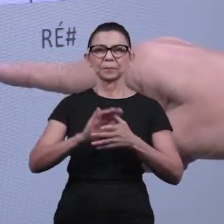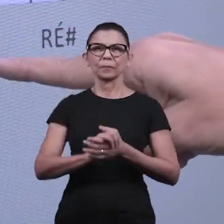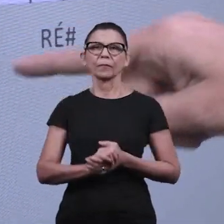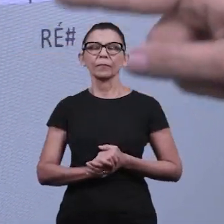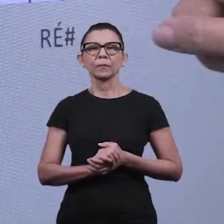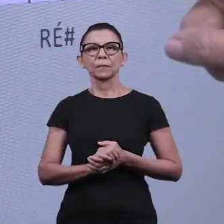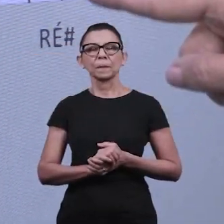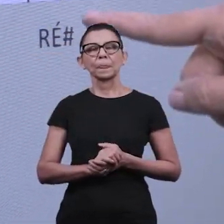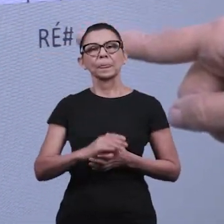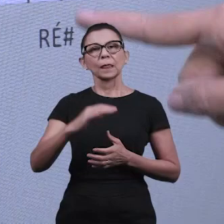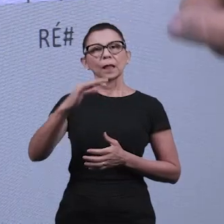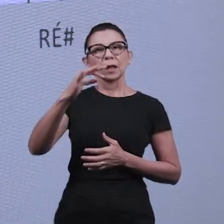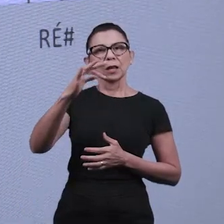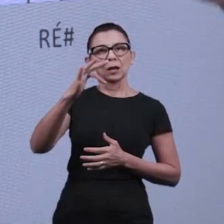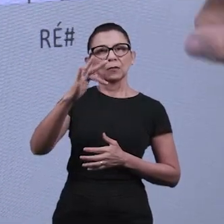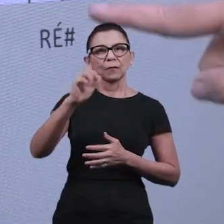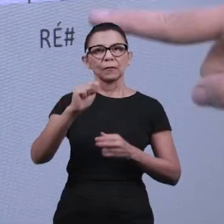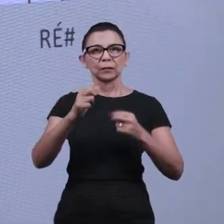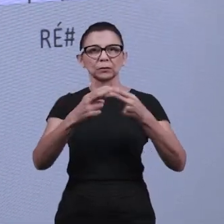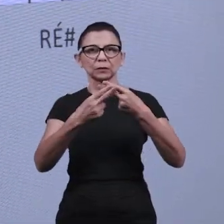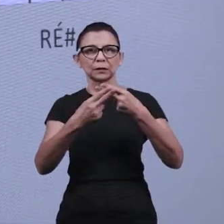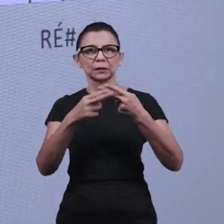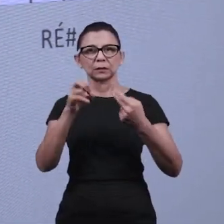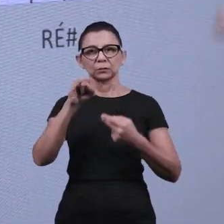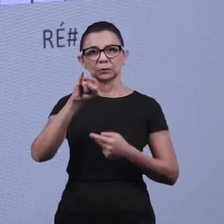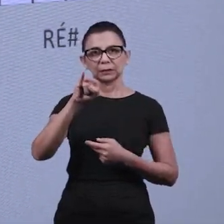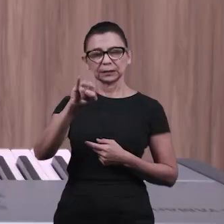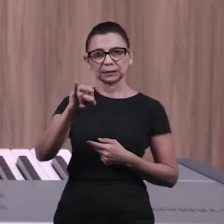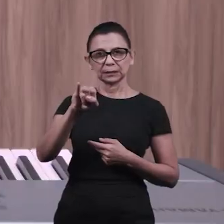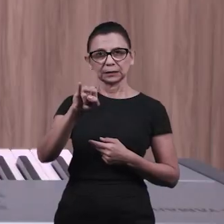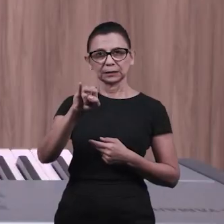Si et Ré dièse.